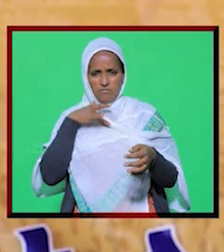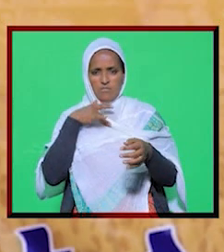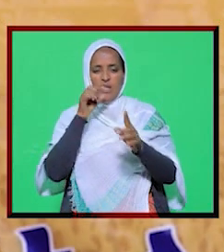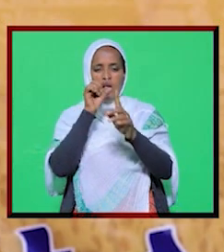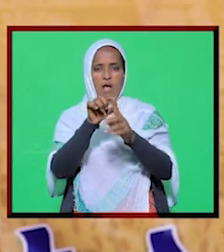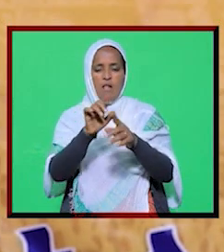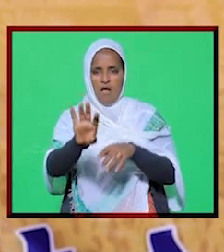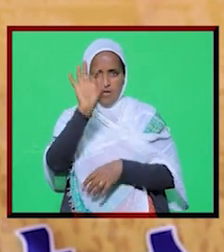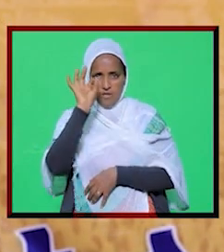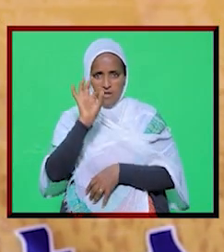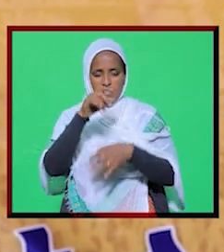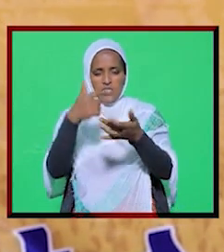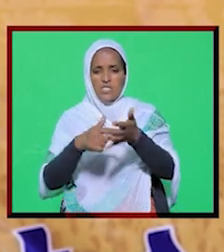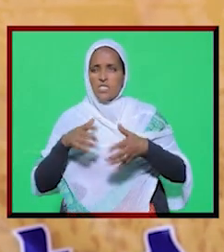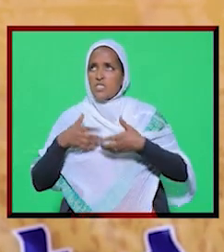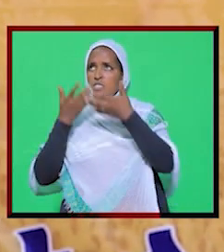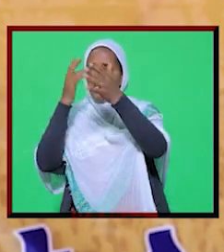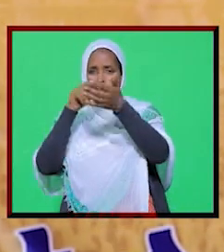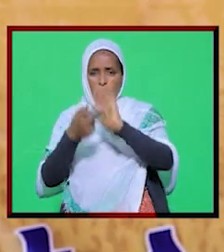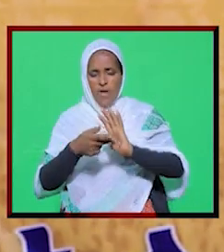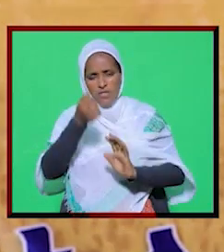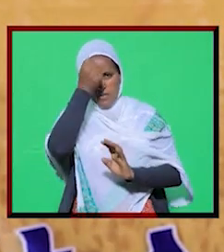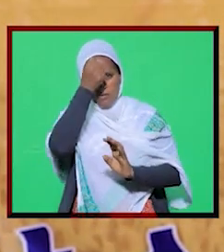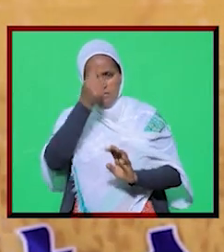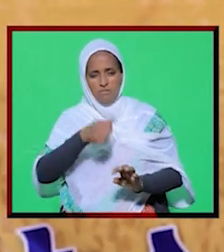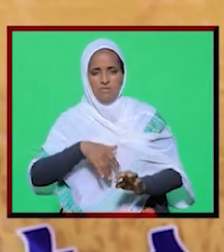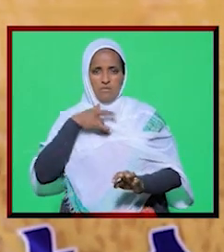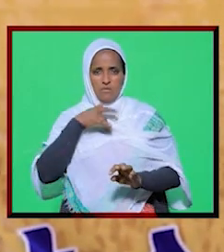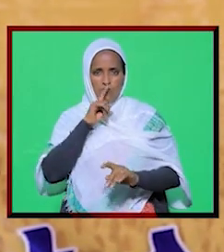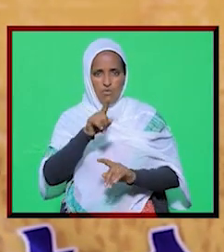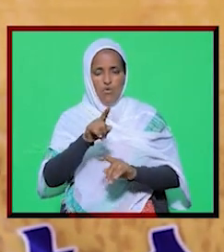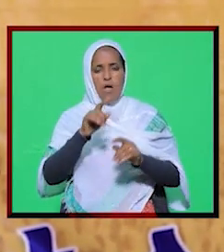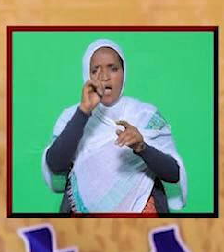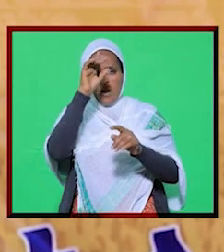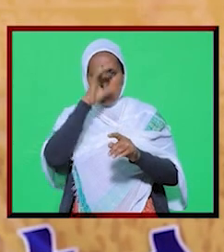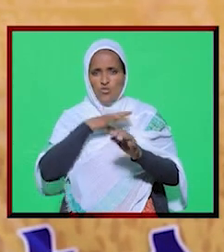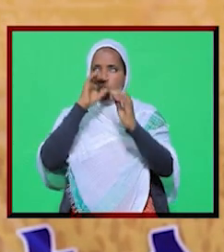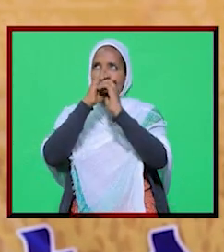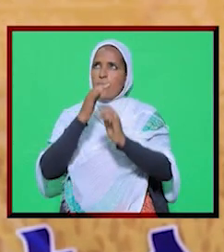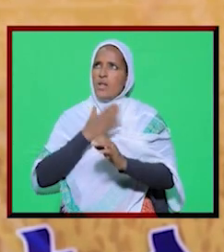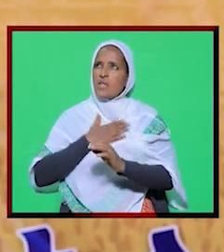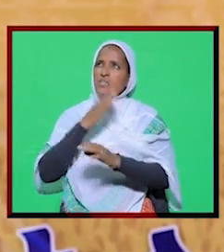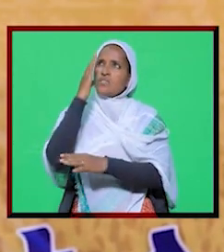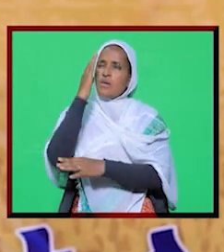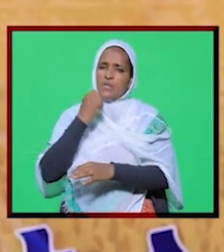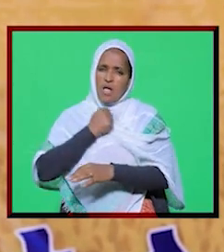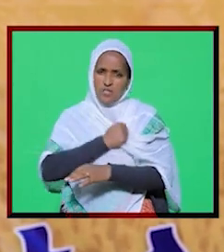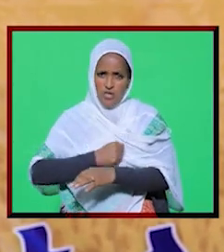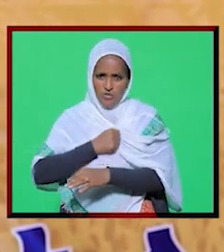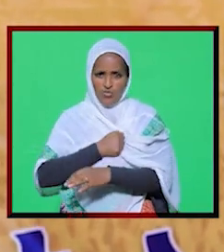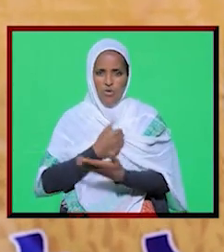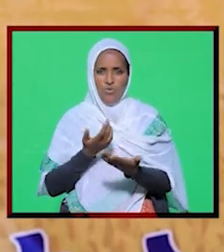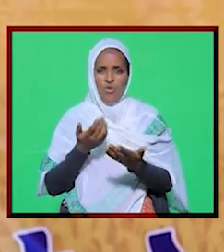የሚል ታገኛላችሁ። ስለዚህ ንስሐ ማለት ጸጸት ነው። አንድ ሰው አምላኬን እግዚአብሔርን